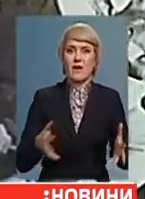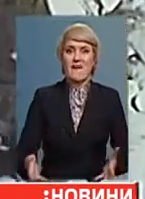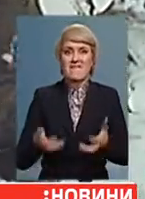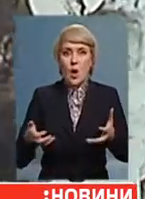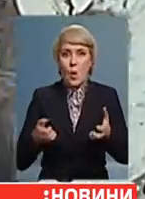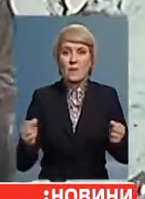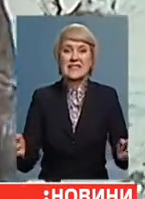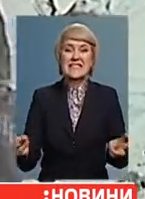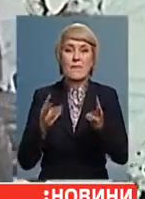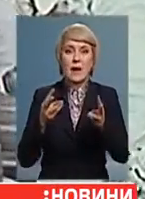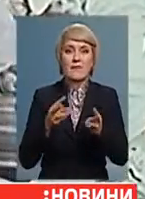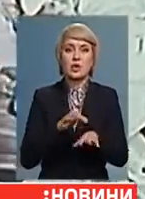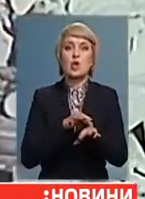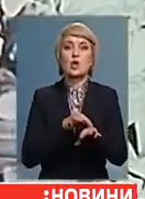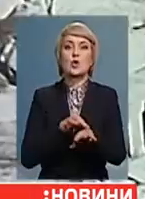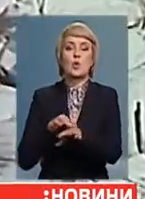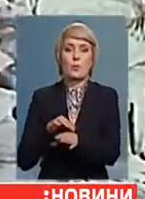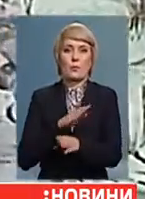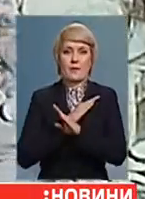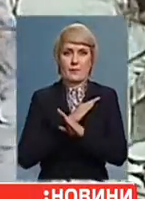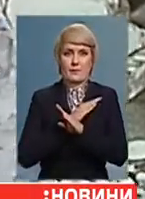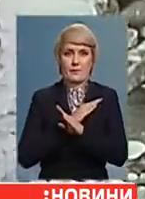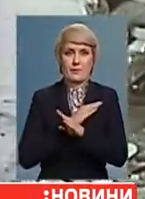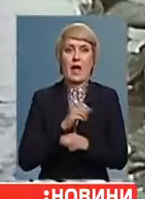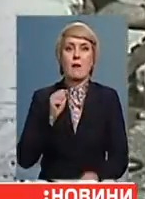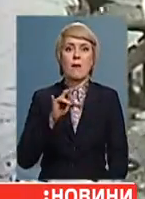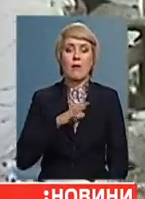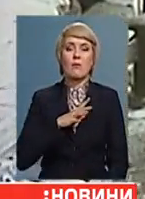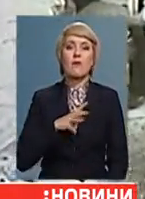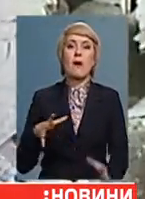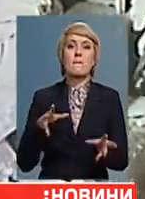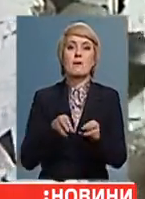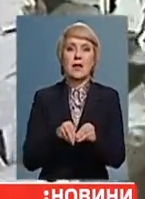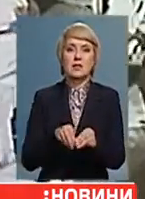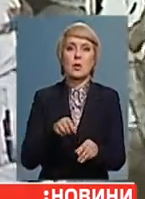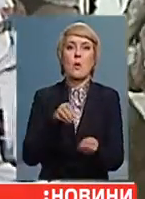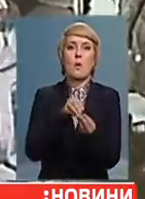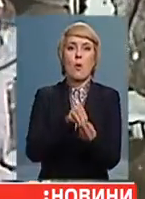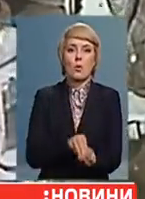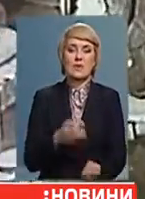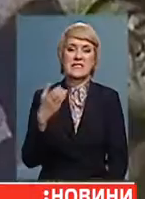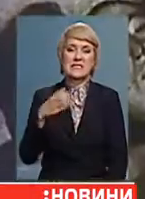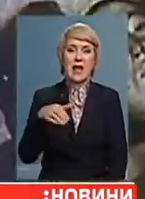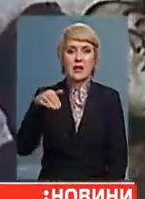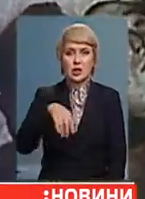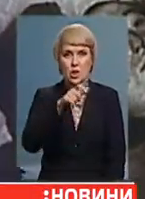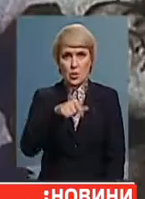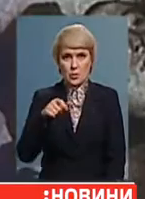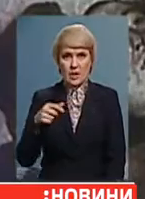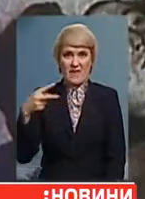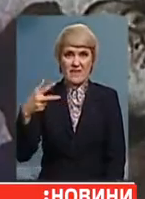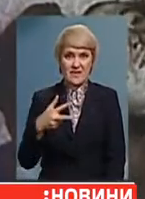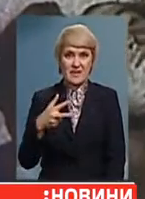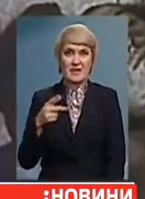трупи. За два роки Бабин Яр став братською могилою для 100 тисяч людей, дві третини з яких – євреї. Жертвами нацистів стали також